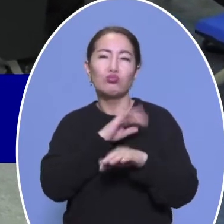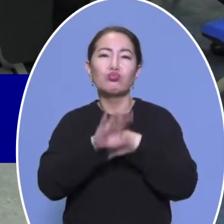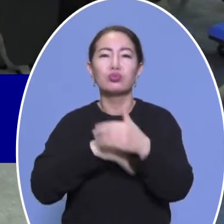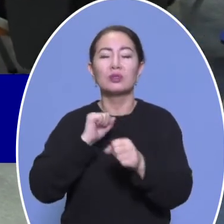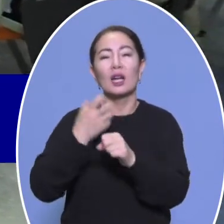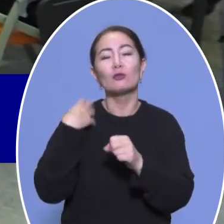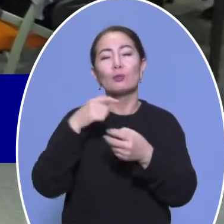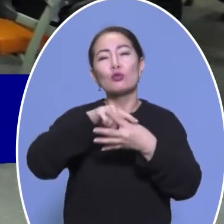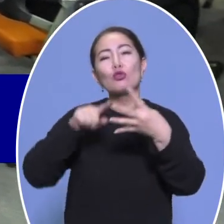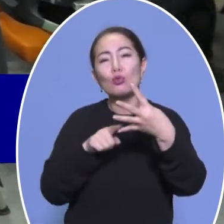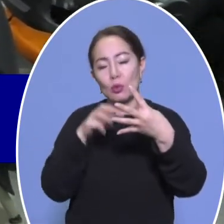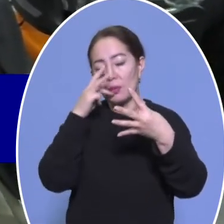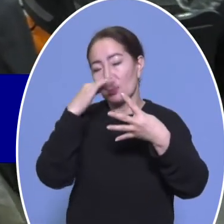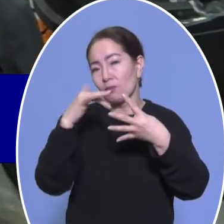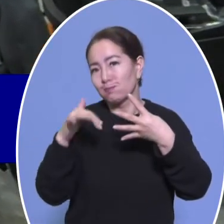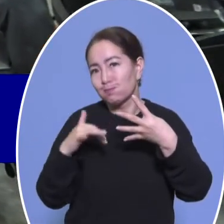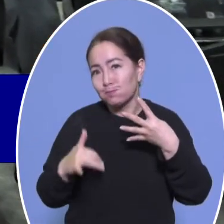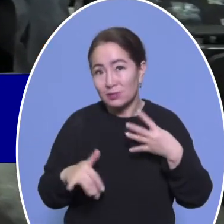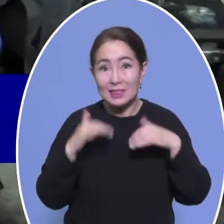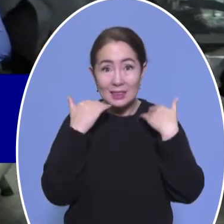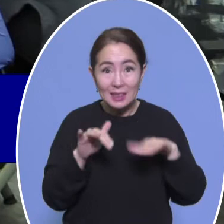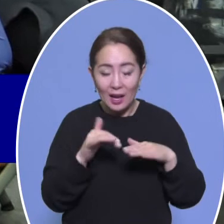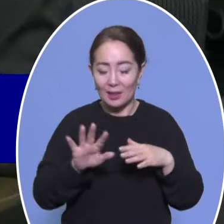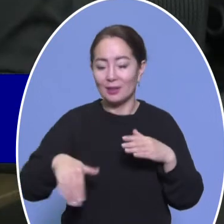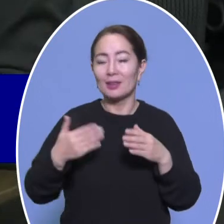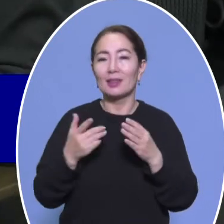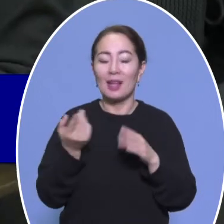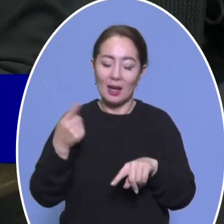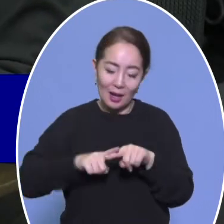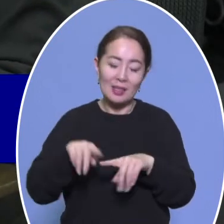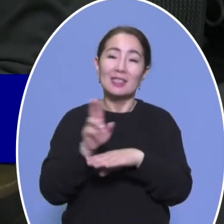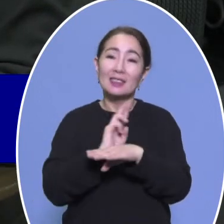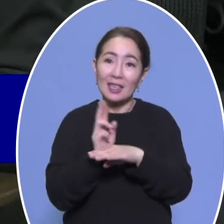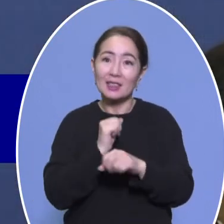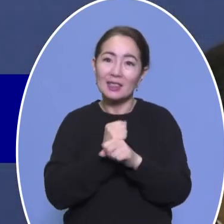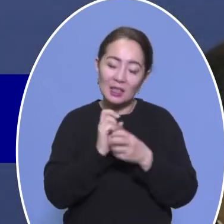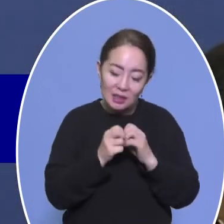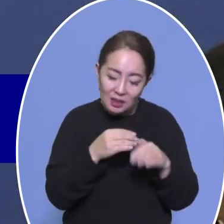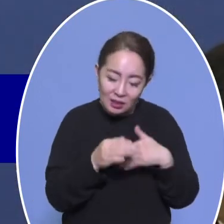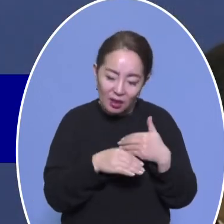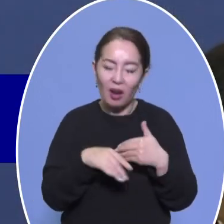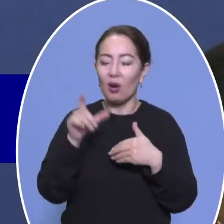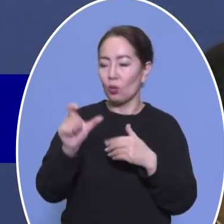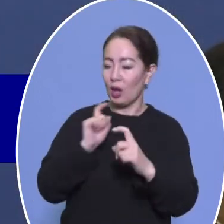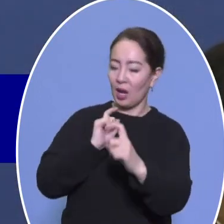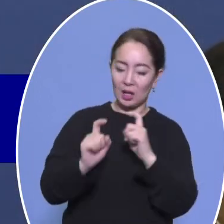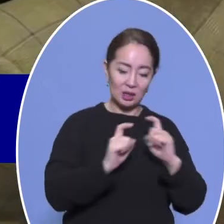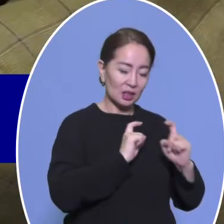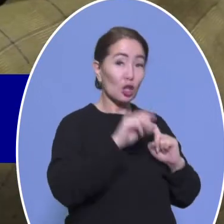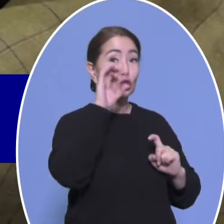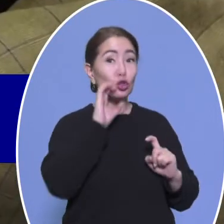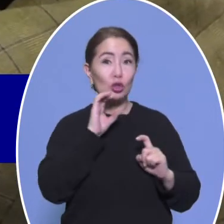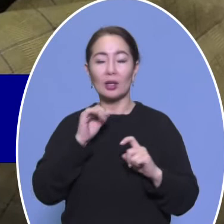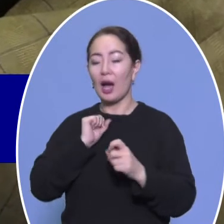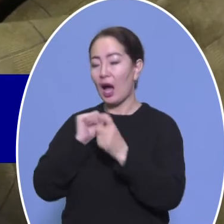хариуцлага гэсэн 4 модулын хүрээнд хичээлийг зааж, модуль бүрийн дараа дасгал ажлыг багаар ажилуулж, оролцогчтой харилцан ярилцаж, сонирхсон